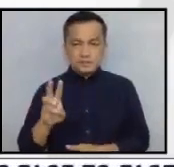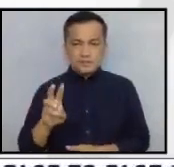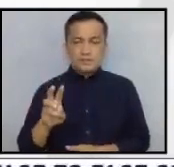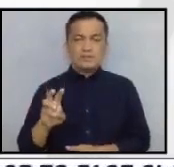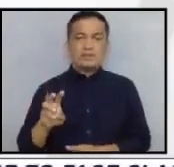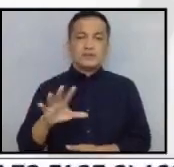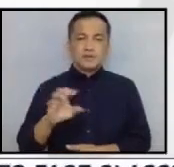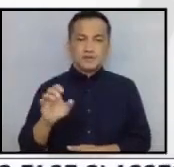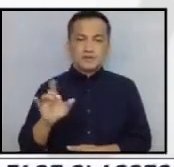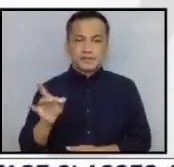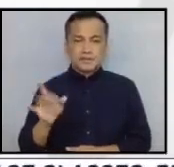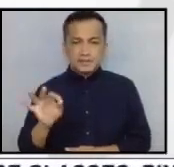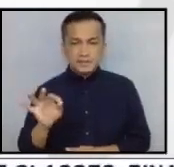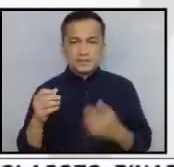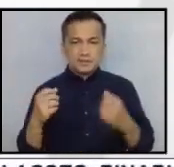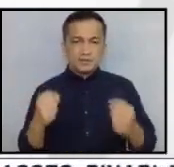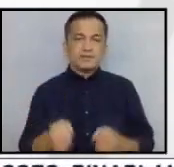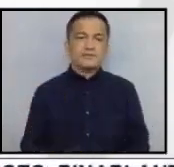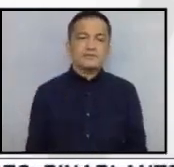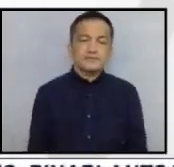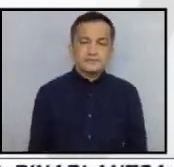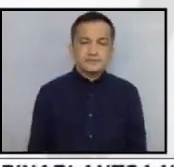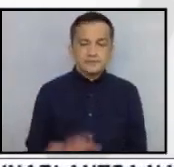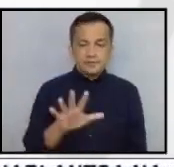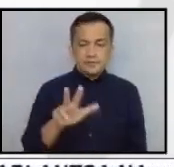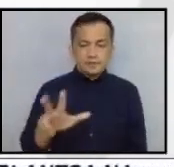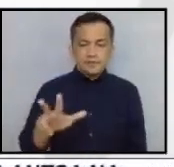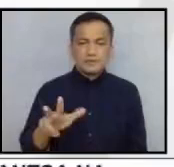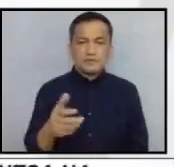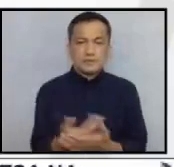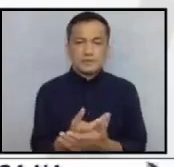3,556,589 na ang mga gumaling. 53 ang mga bagong